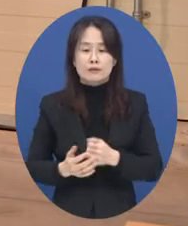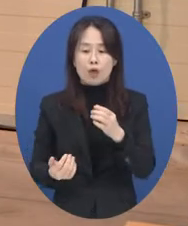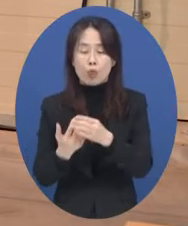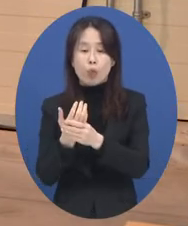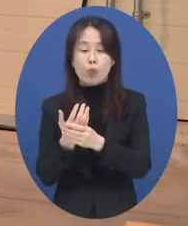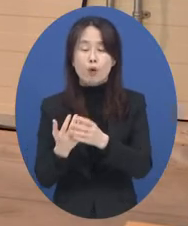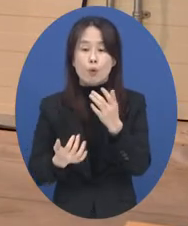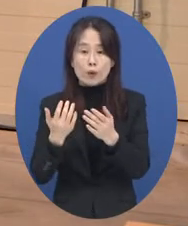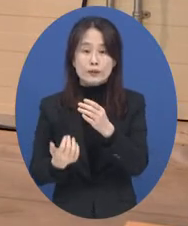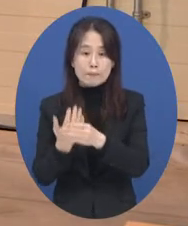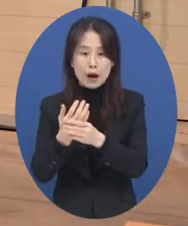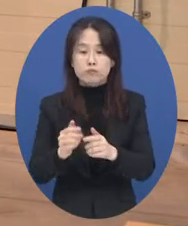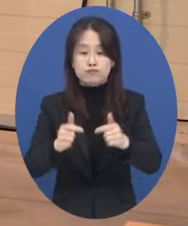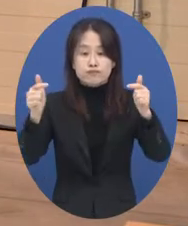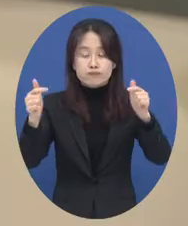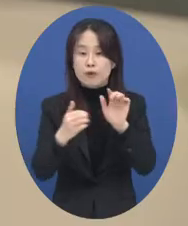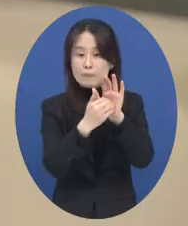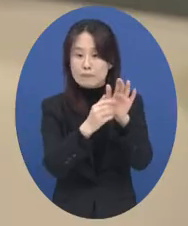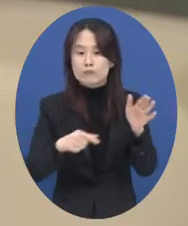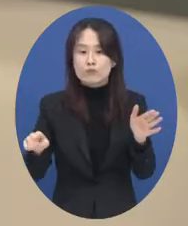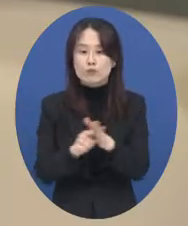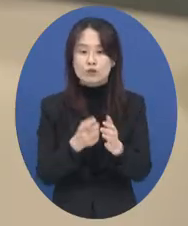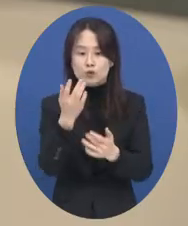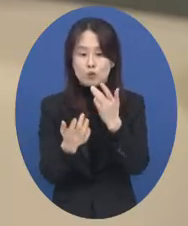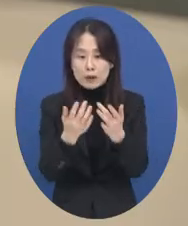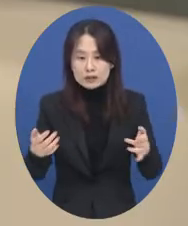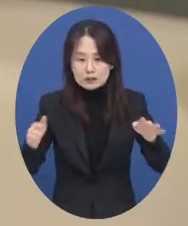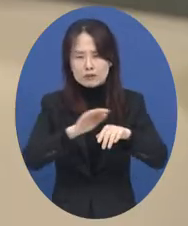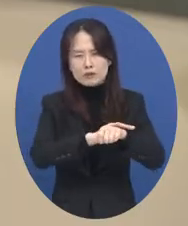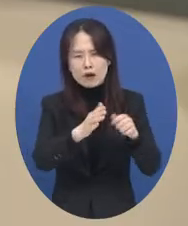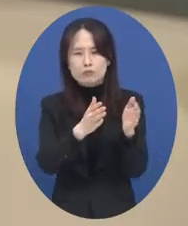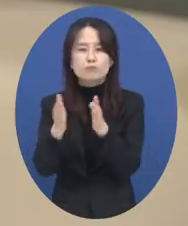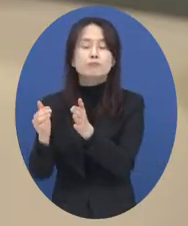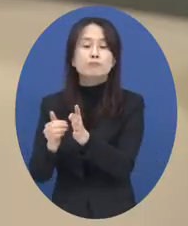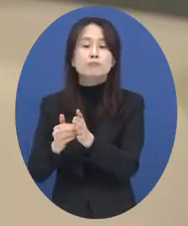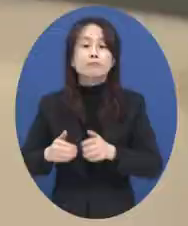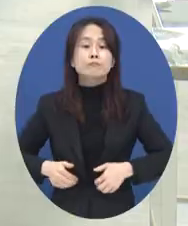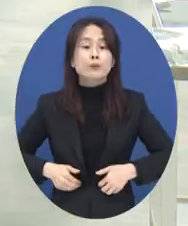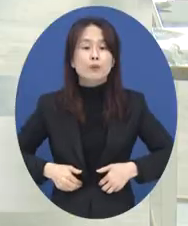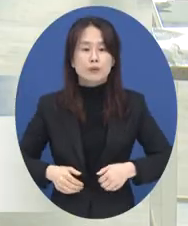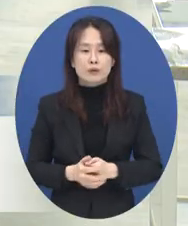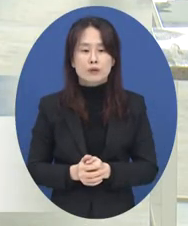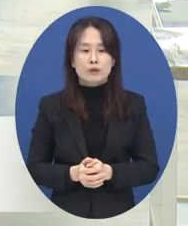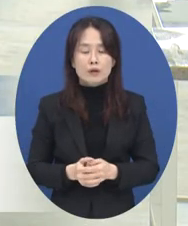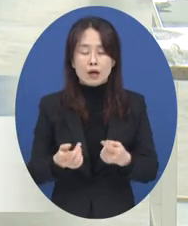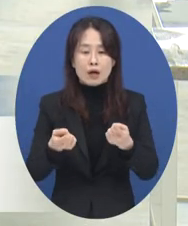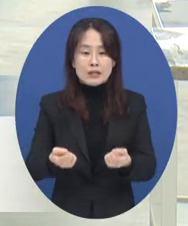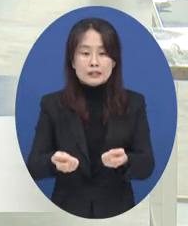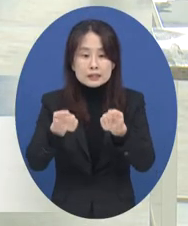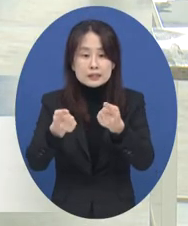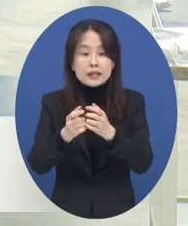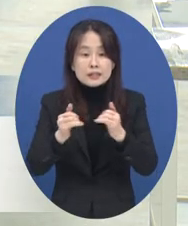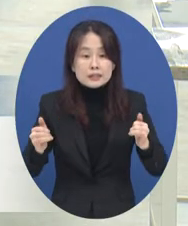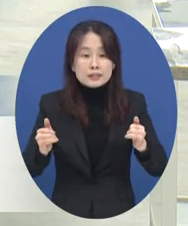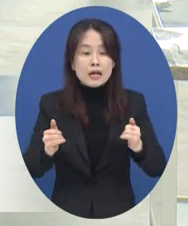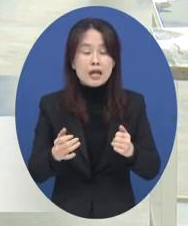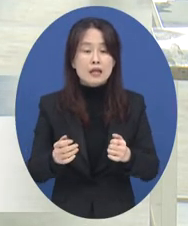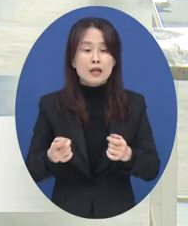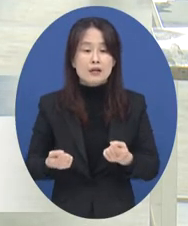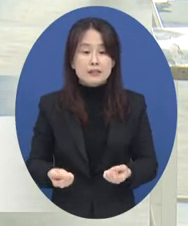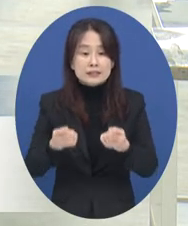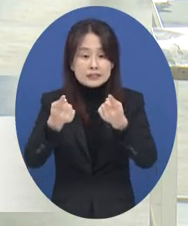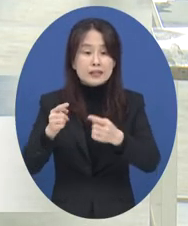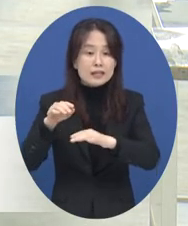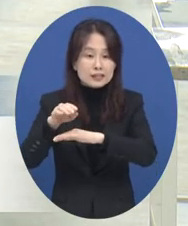화재시 더 큰 피해로 번지는 걸 막기 위해 소방시설 도 잘 갖춰야 합니다 이제 지게차 같은 경우는 저희가 많이 사용하지 않다